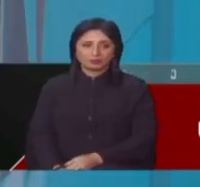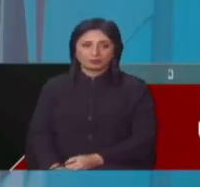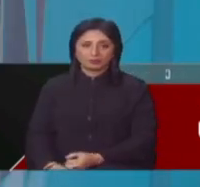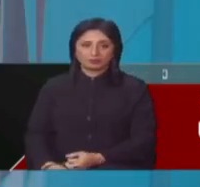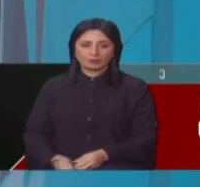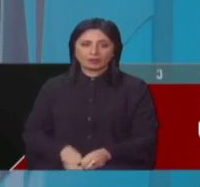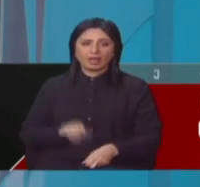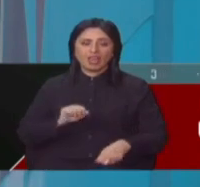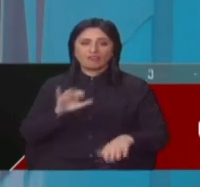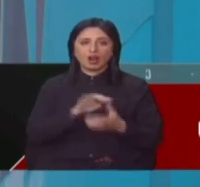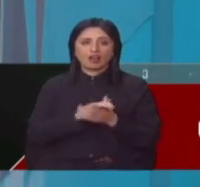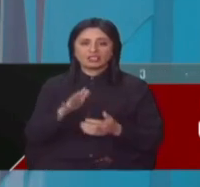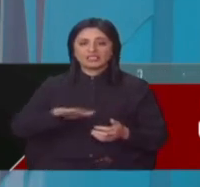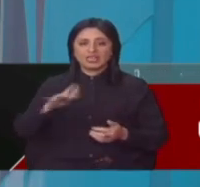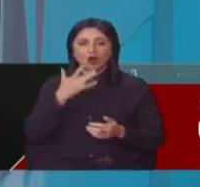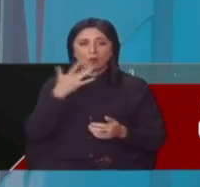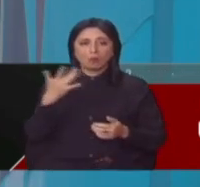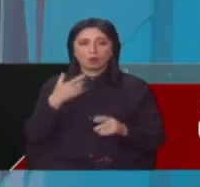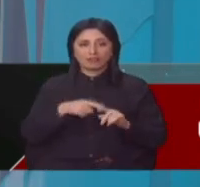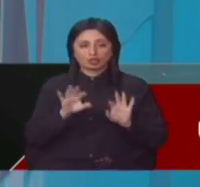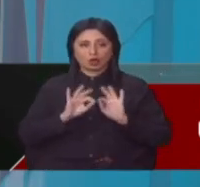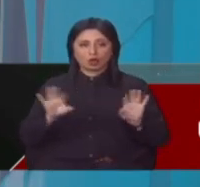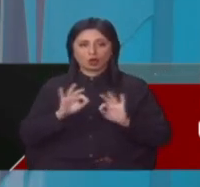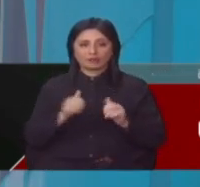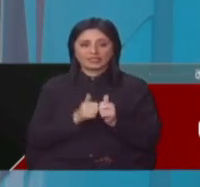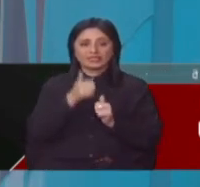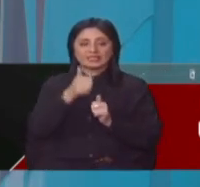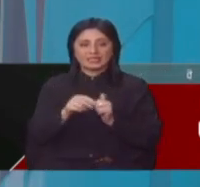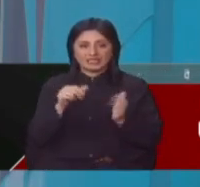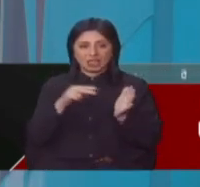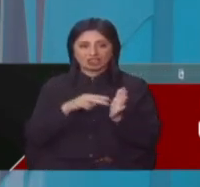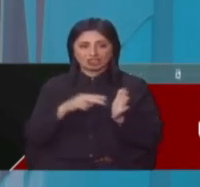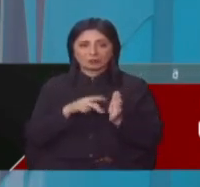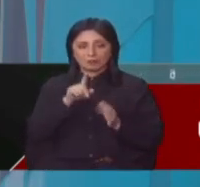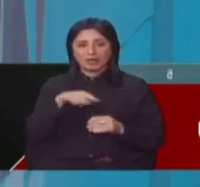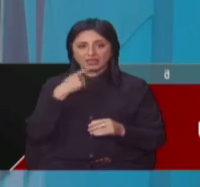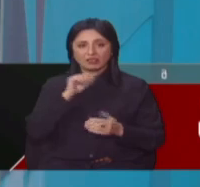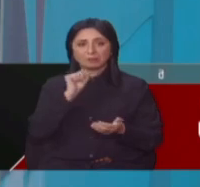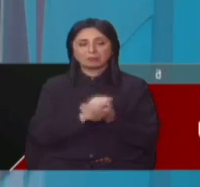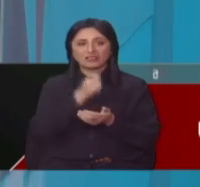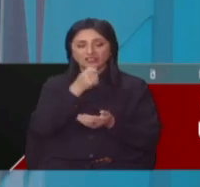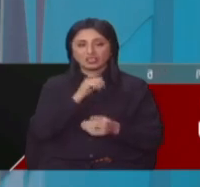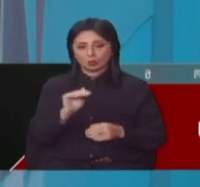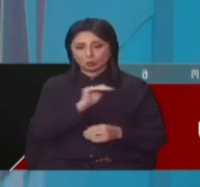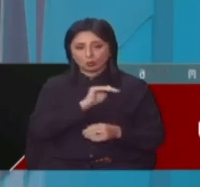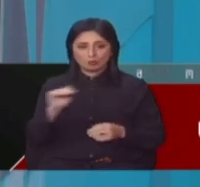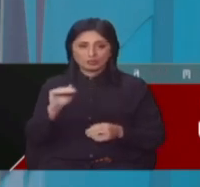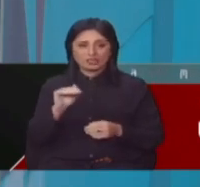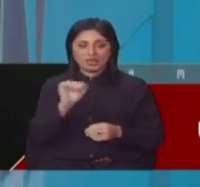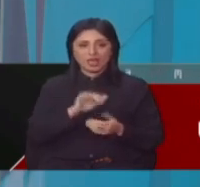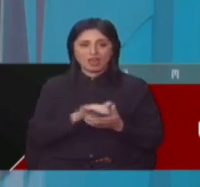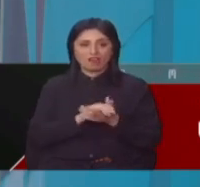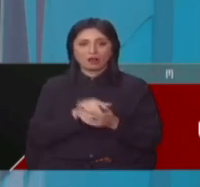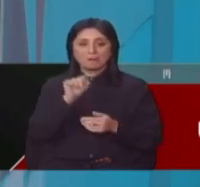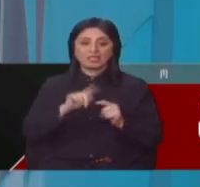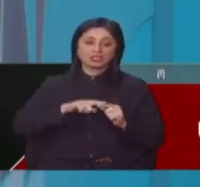Აღინიშნოს, რომ ევროკავშირის საგარეო პოლიტიკური უწყების ეს კომენტარი არის წინასწარი შეფასება. Მან თქვა ამ ბრიფინგზე, რომ ოფიციალურად ევროკავშირი